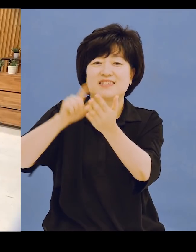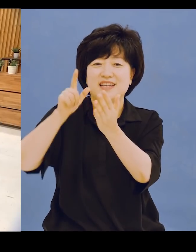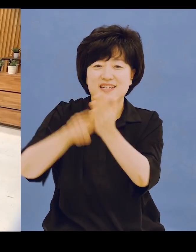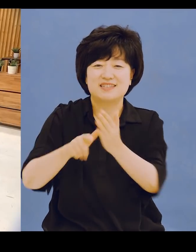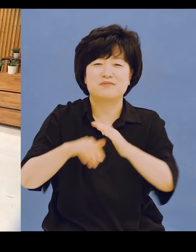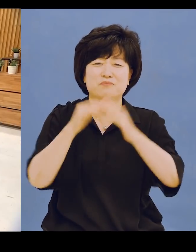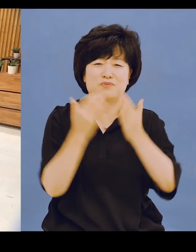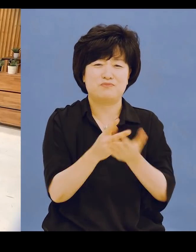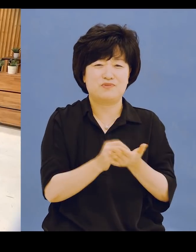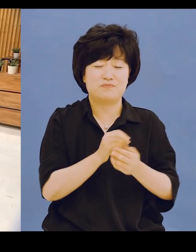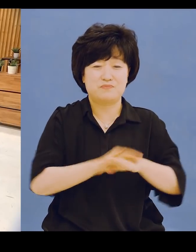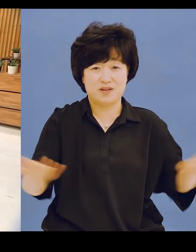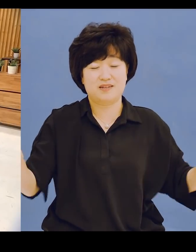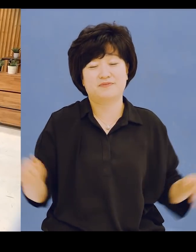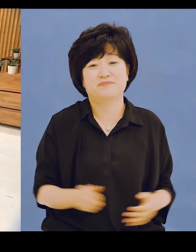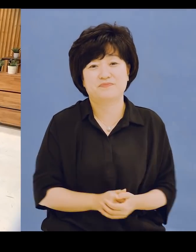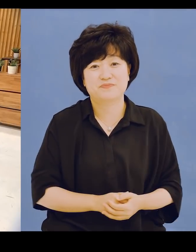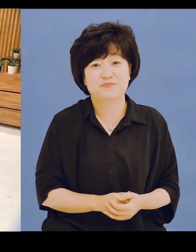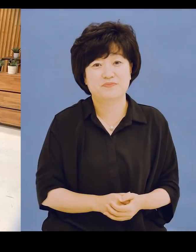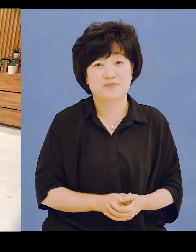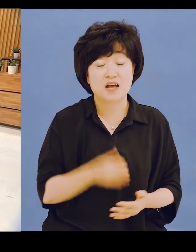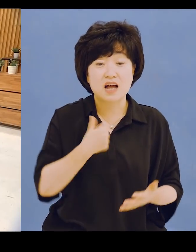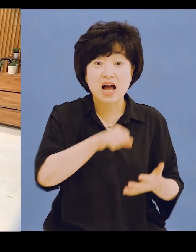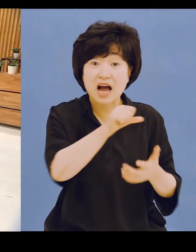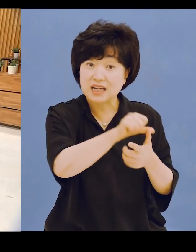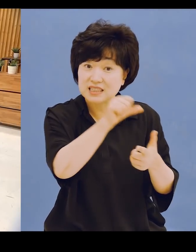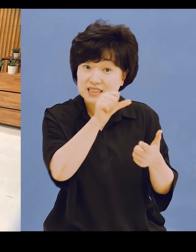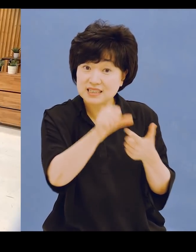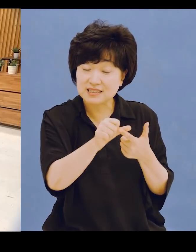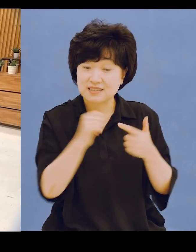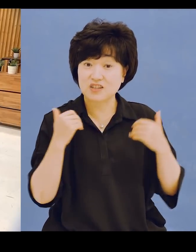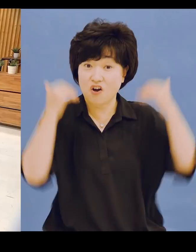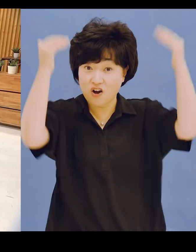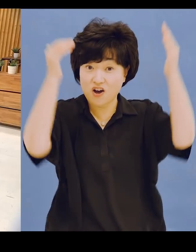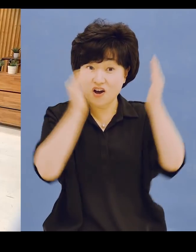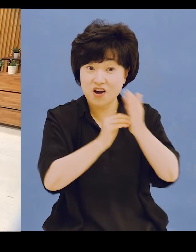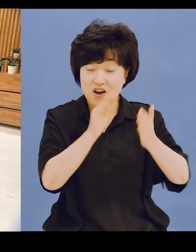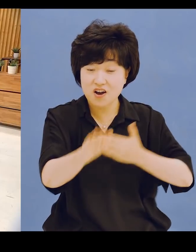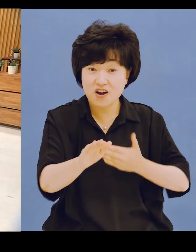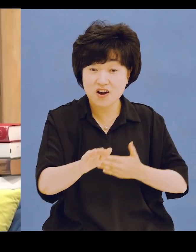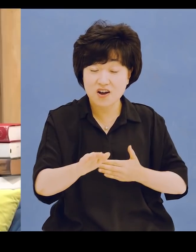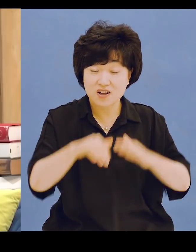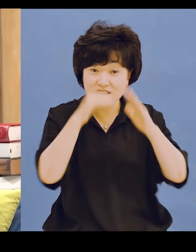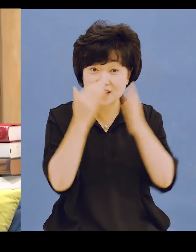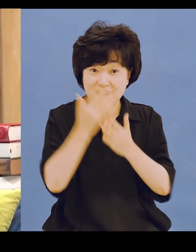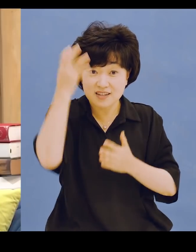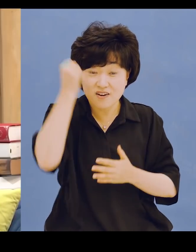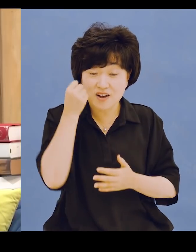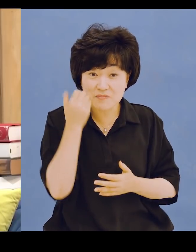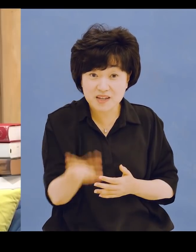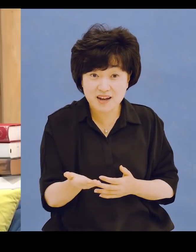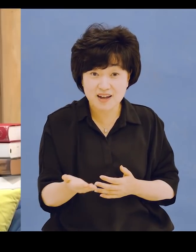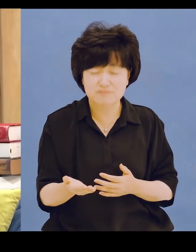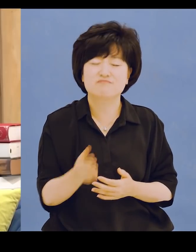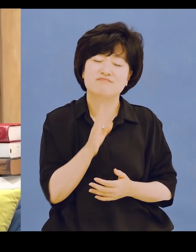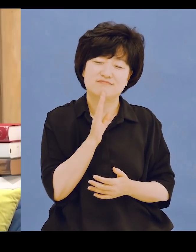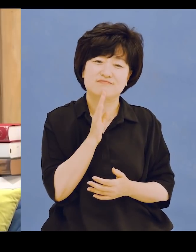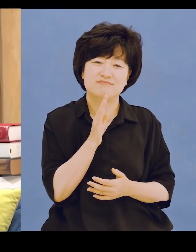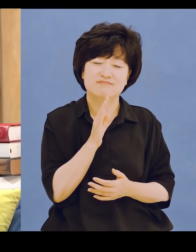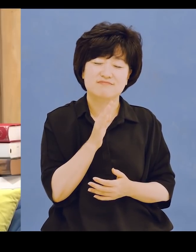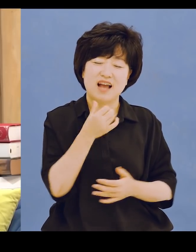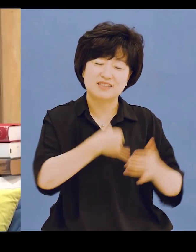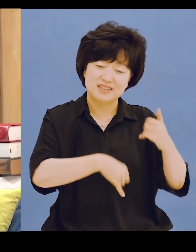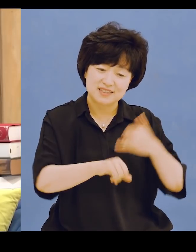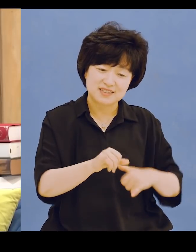두 아드님들은 이제 성인이 됐잖아요. 다 성인이 됐죠. 다 기억하시고 있겠네요. 그러면 어때요? 그래서 아이들이 좀 힘들고